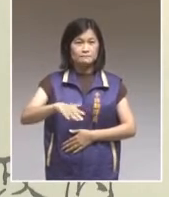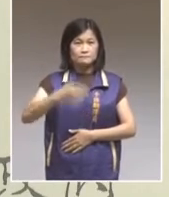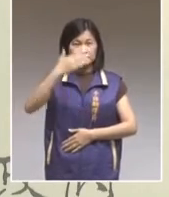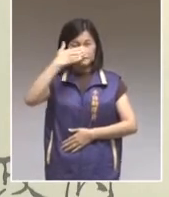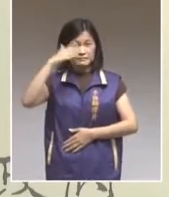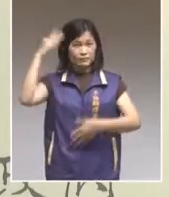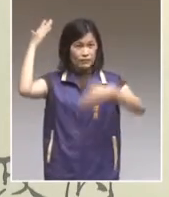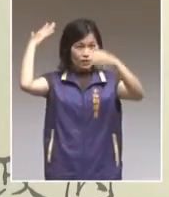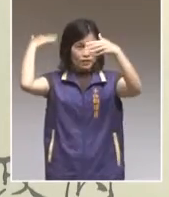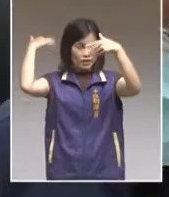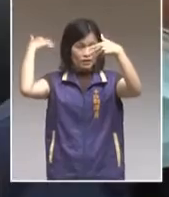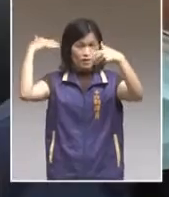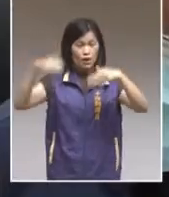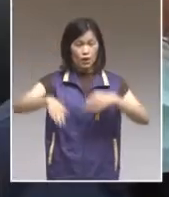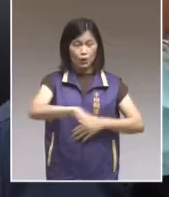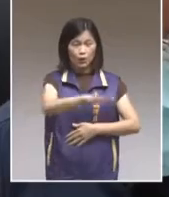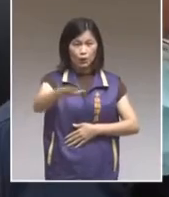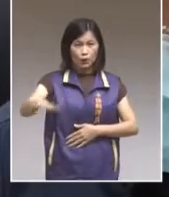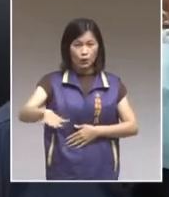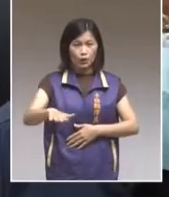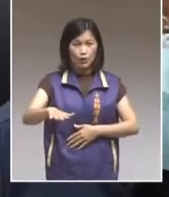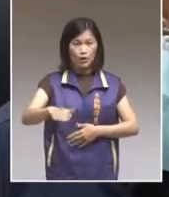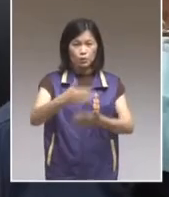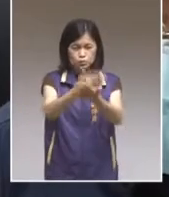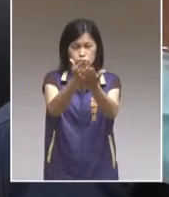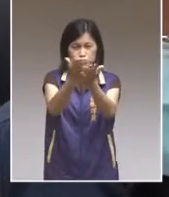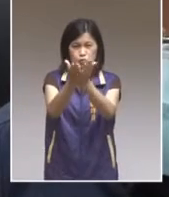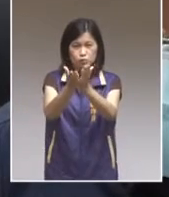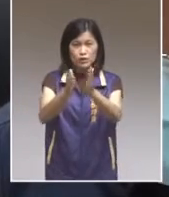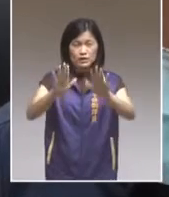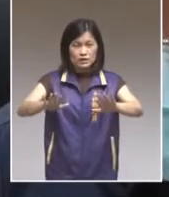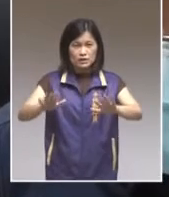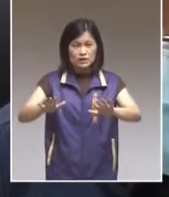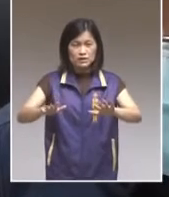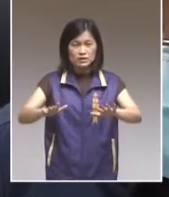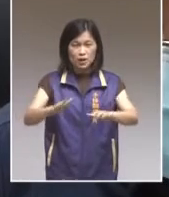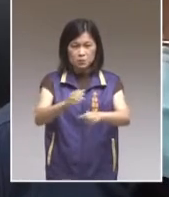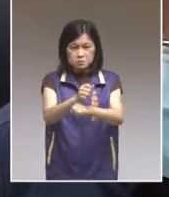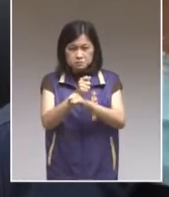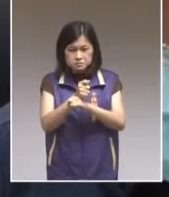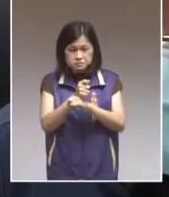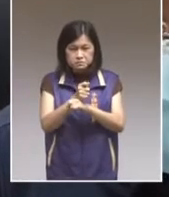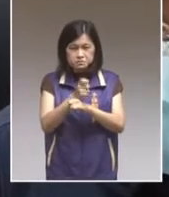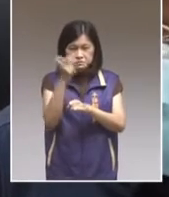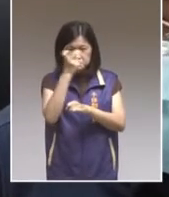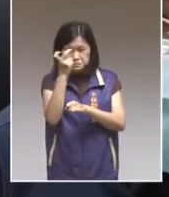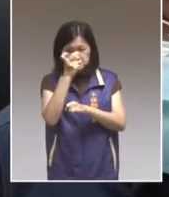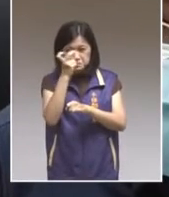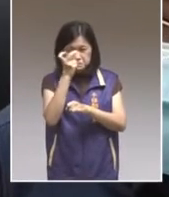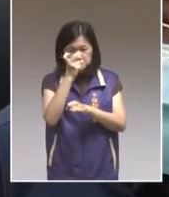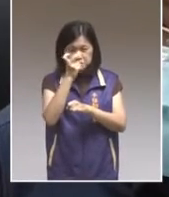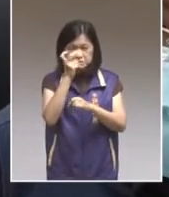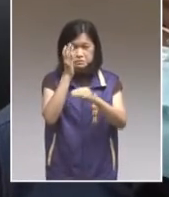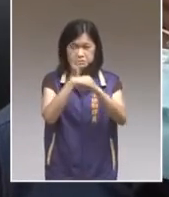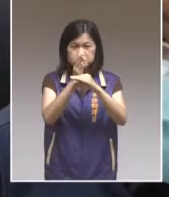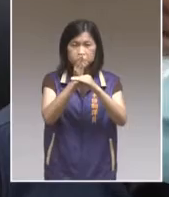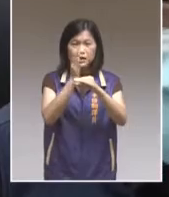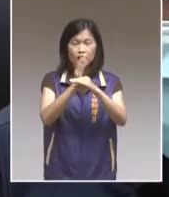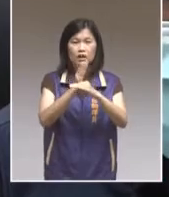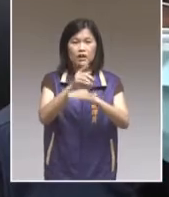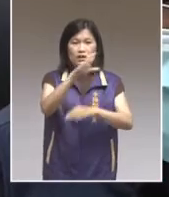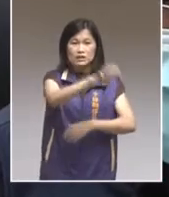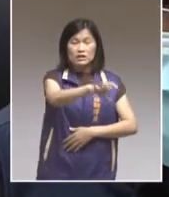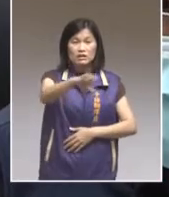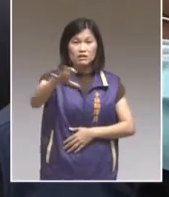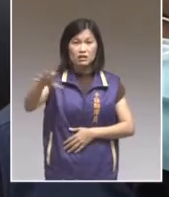包含凯撒地院等等这一些那这是我们目前在密切关注的这个对象。那这些场